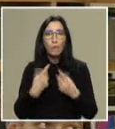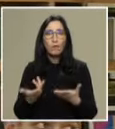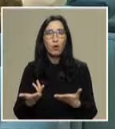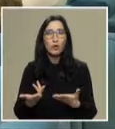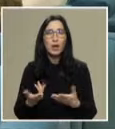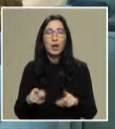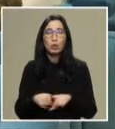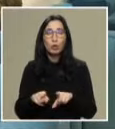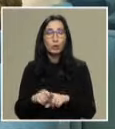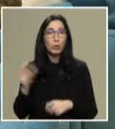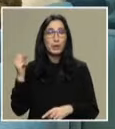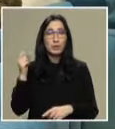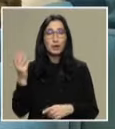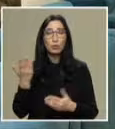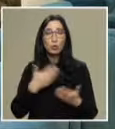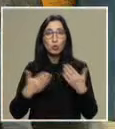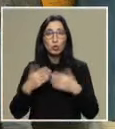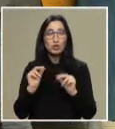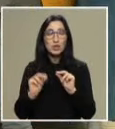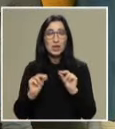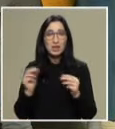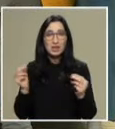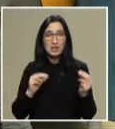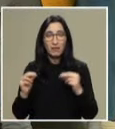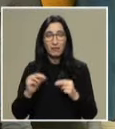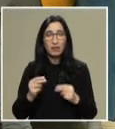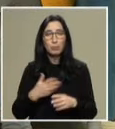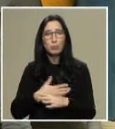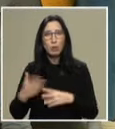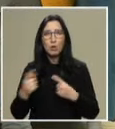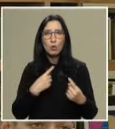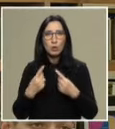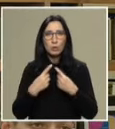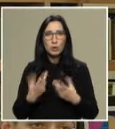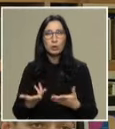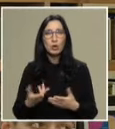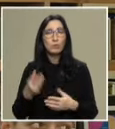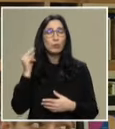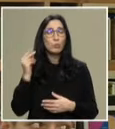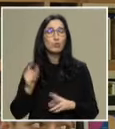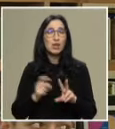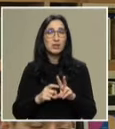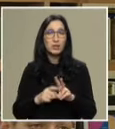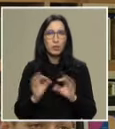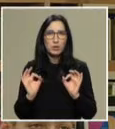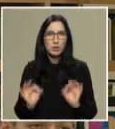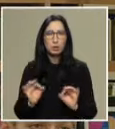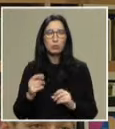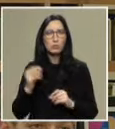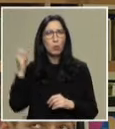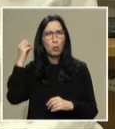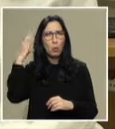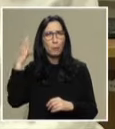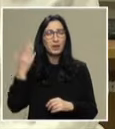здраве, но като председател на ученическия съвет постоянно комуникирам с госпожа Цветкова и тя със сигурност е много компетентна